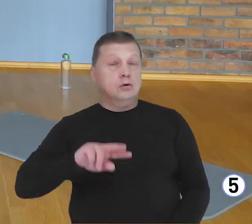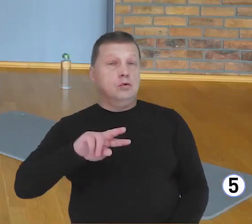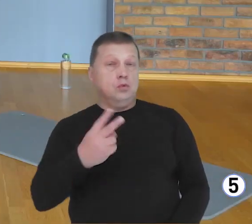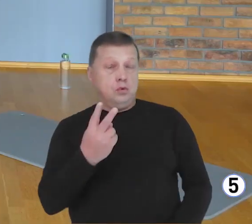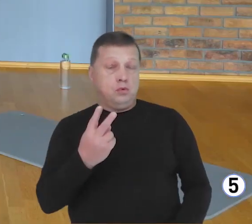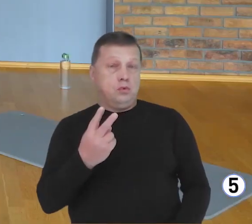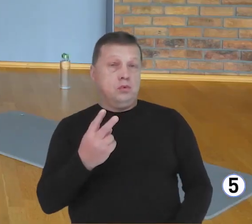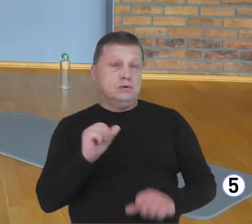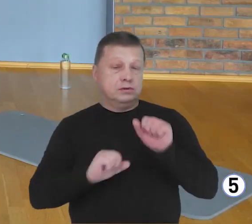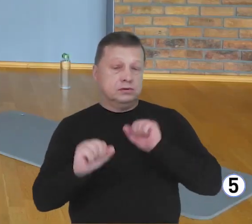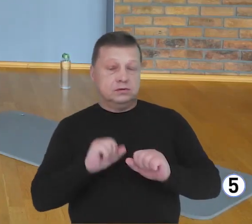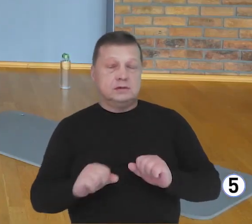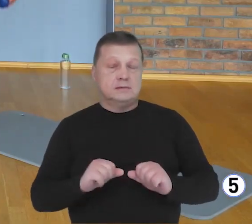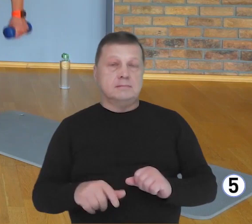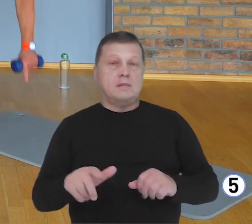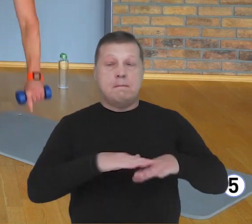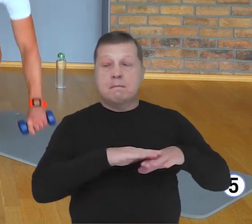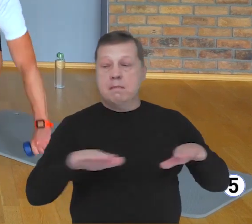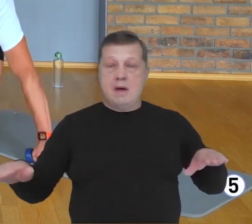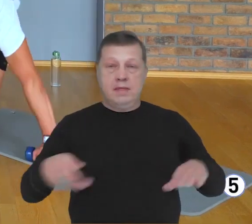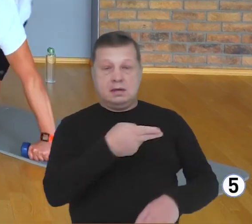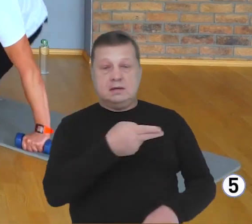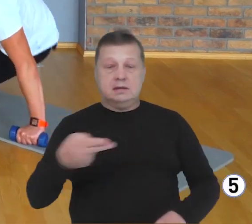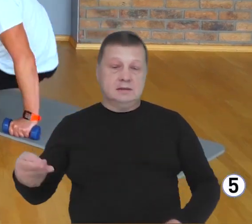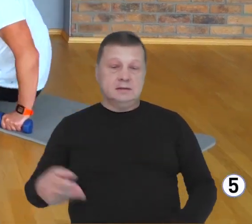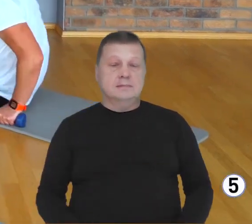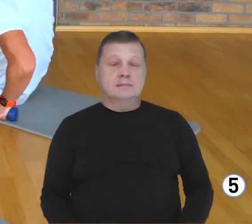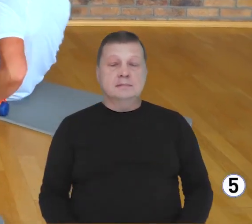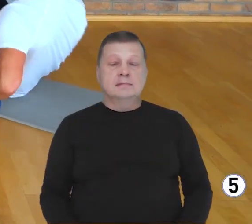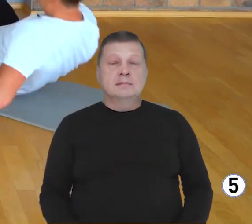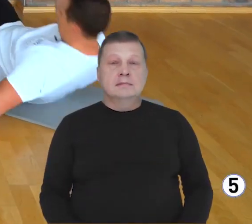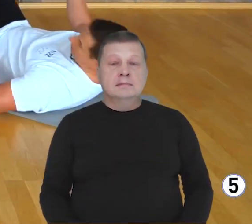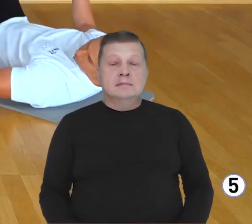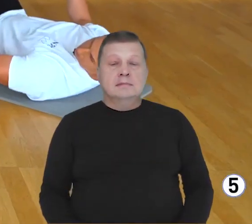Przechodzimy do drugiego ćwiczenia. Kładziemy się na macie.